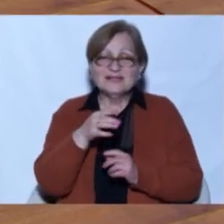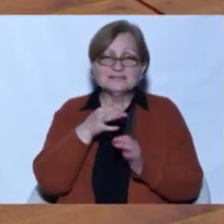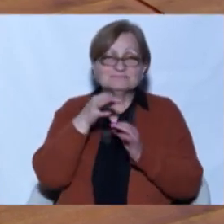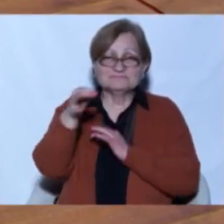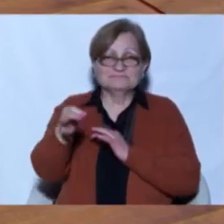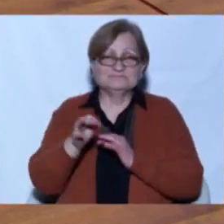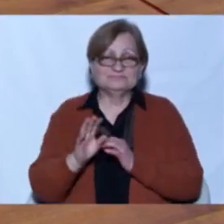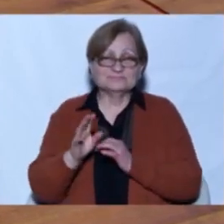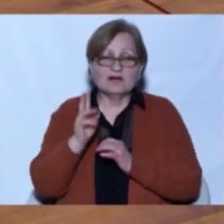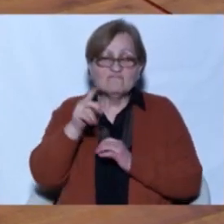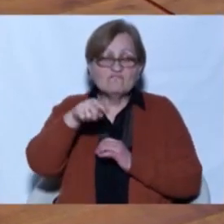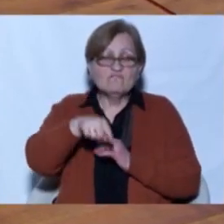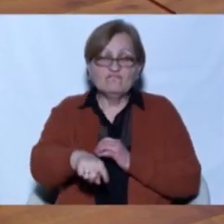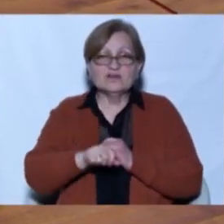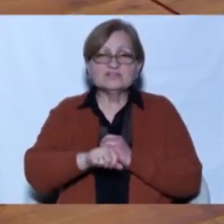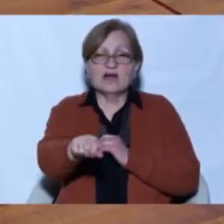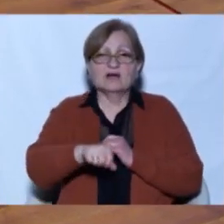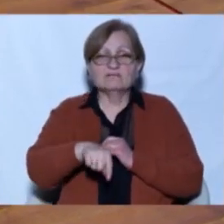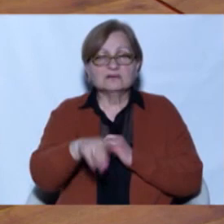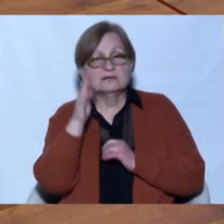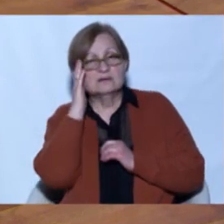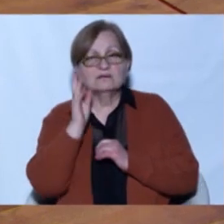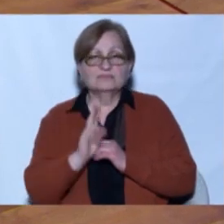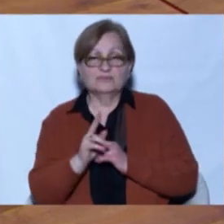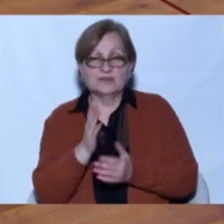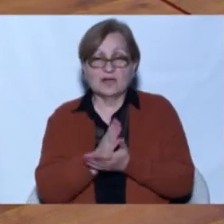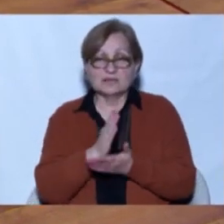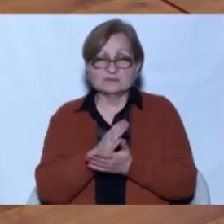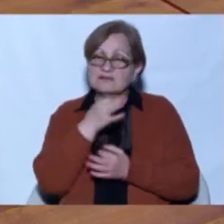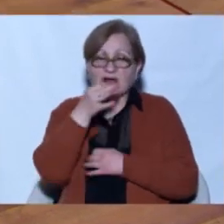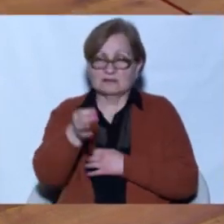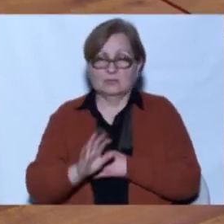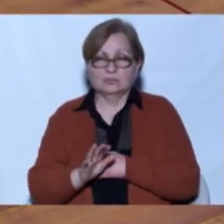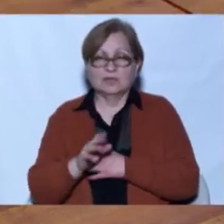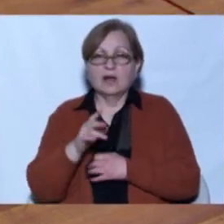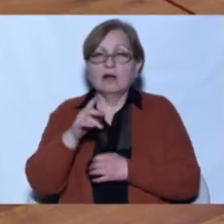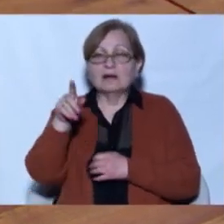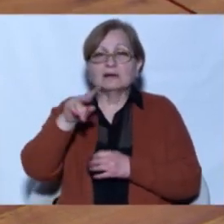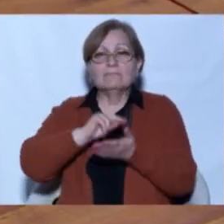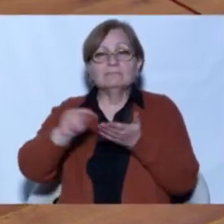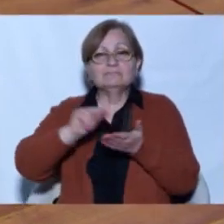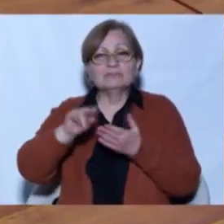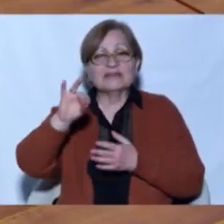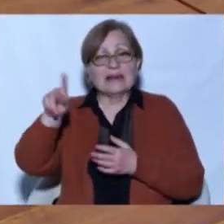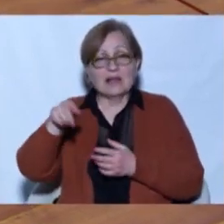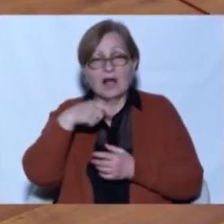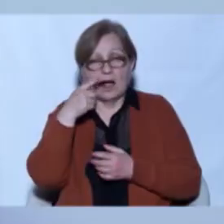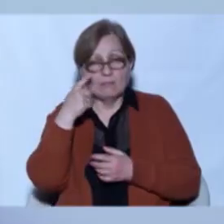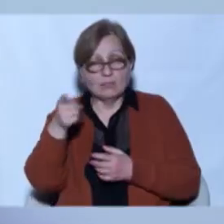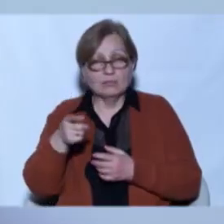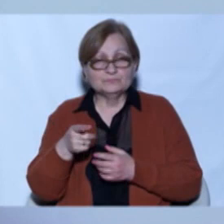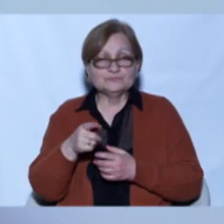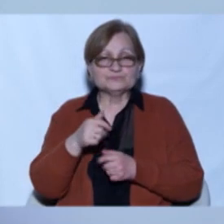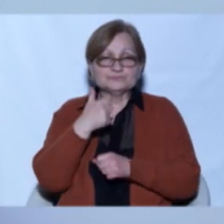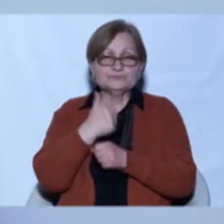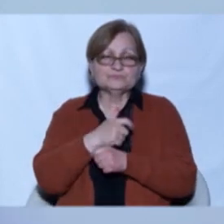პასუხს თუ ვინ იწვა იმ აკვანში, მაგრამ ილია ჭავჭავაძე ასე აგრძელებს ლექსს და ეს არის ერთ-ერთი მთავარი